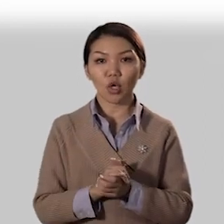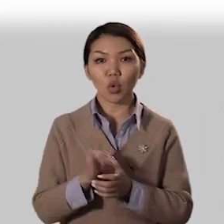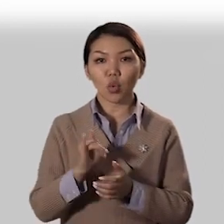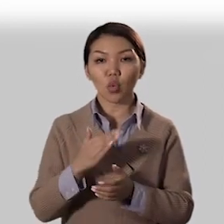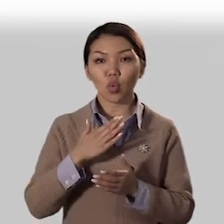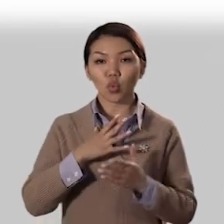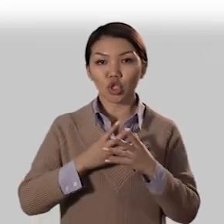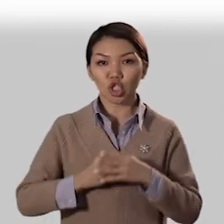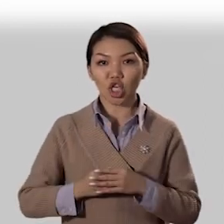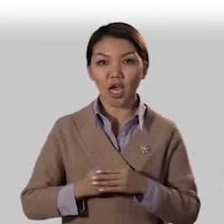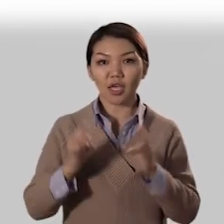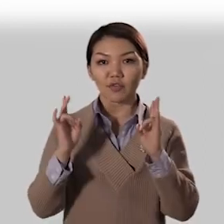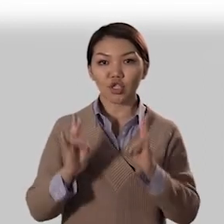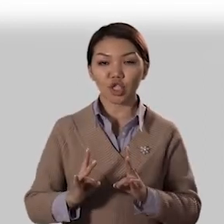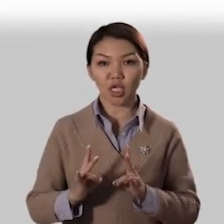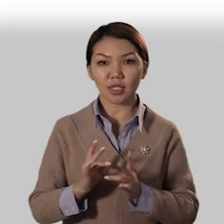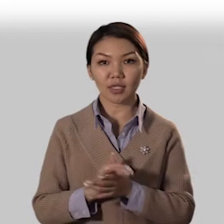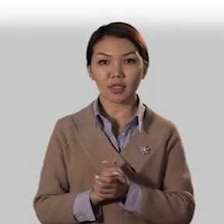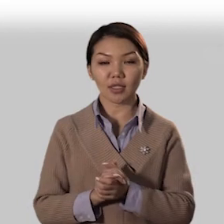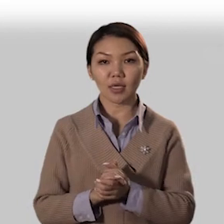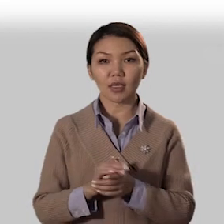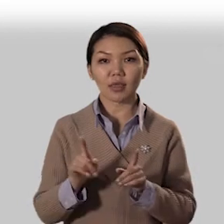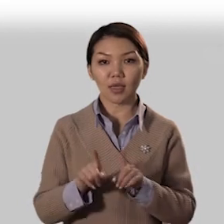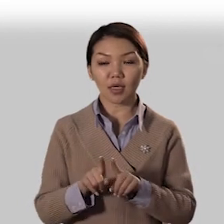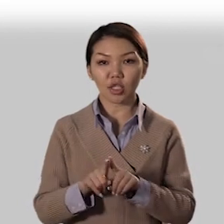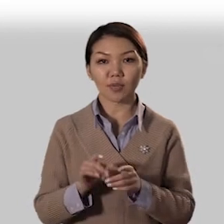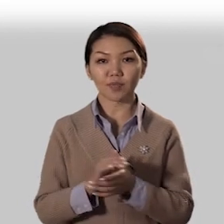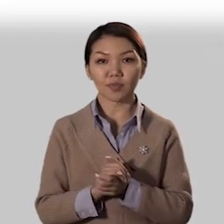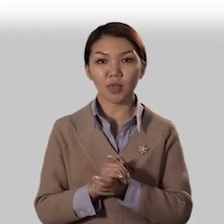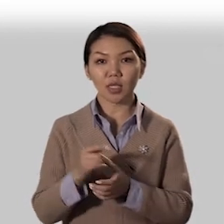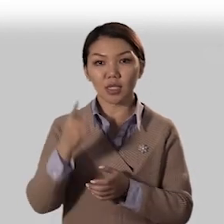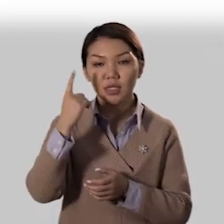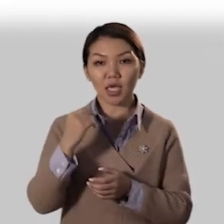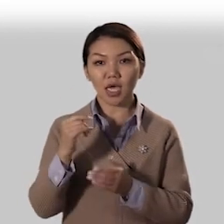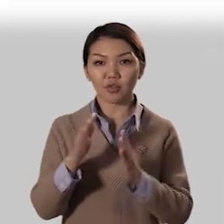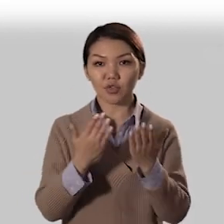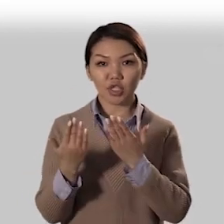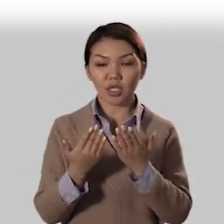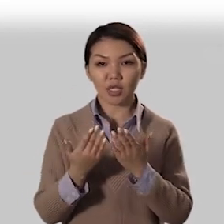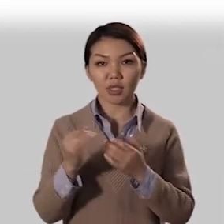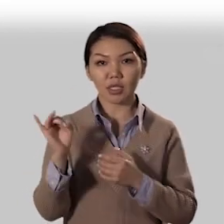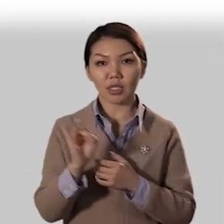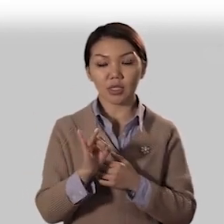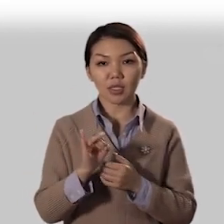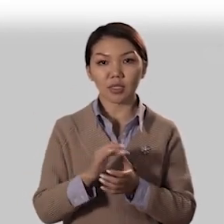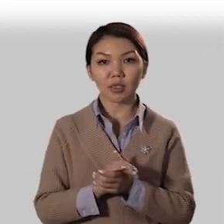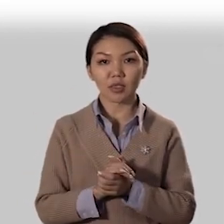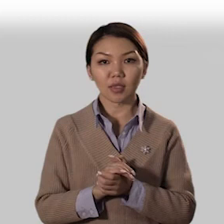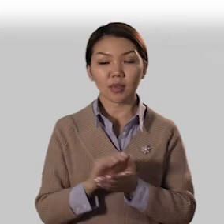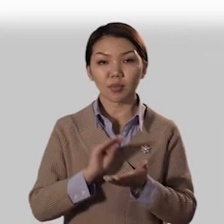знает в чтении склонение на ее пишем букву и а